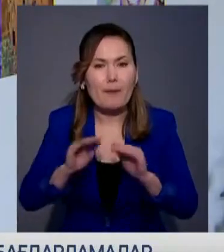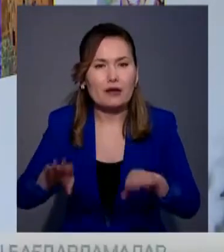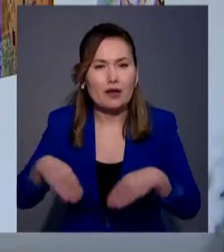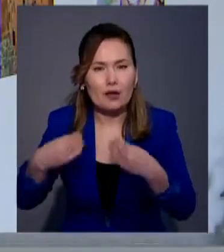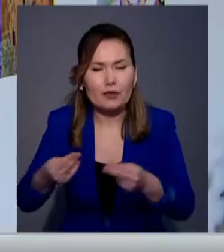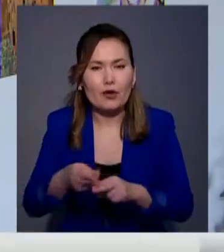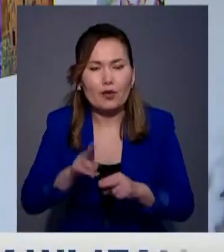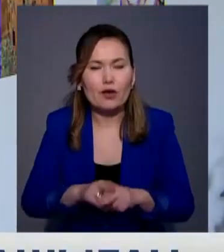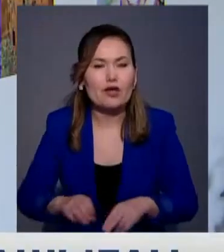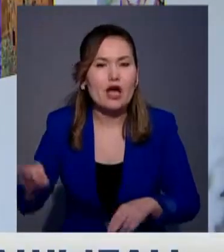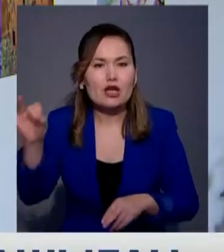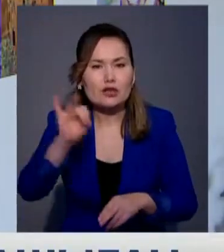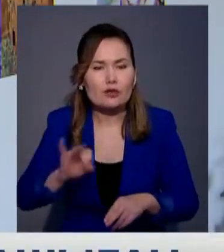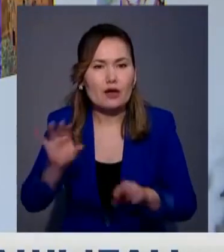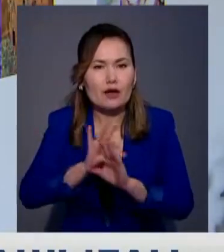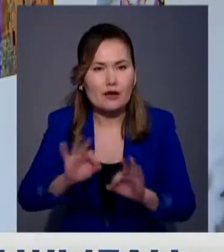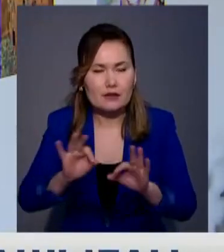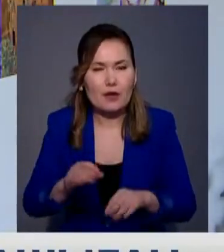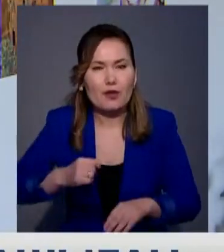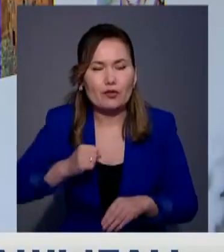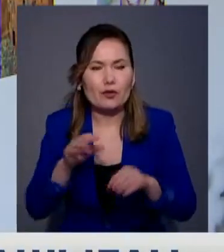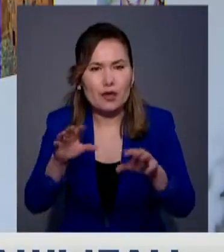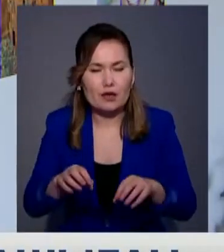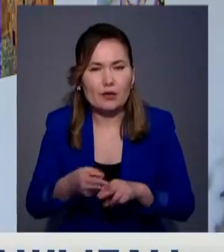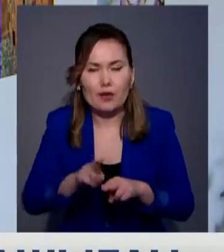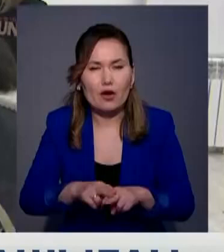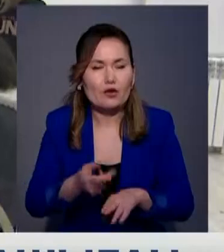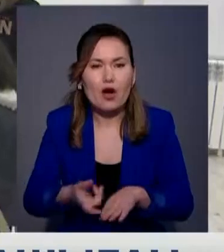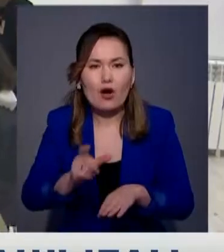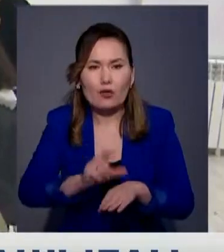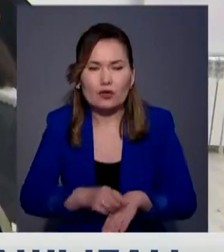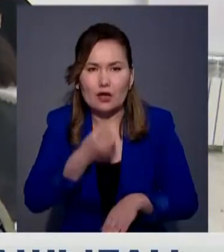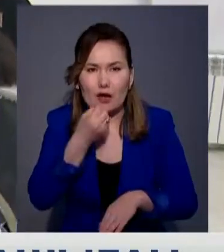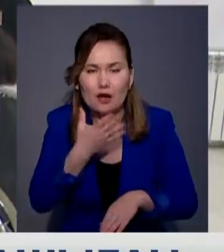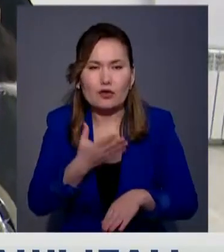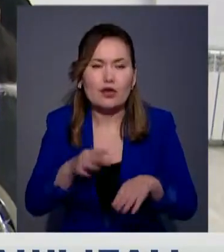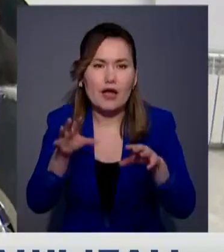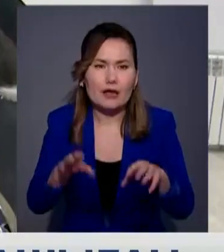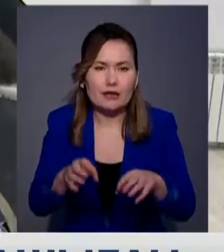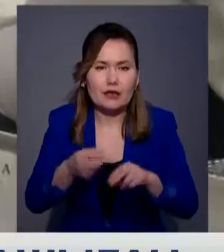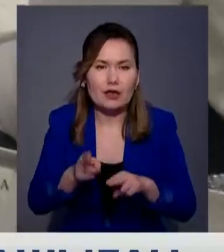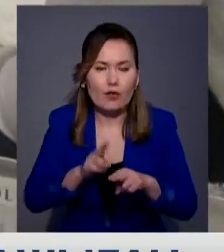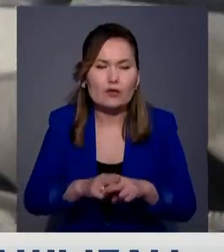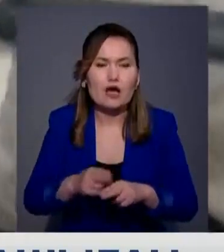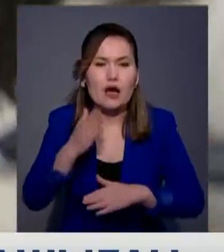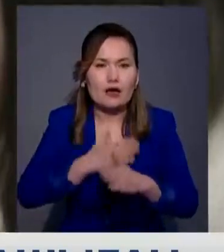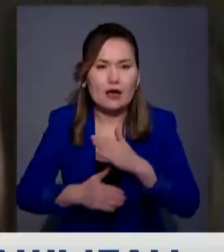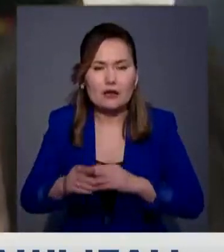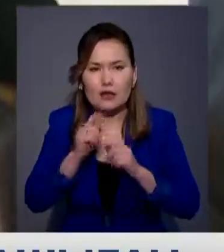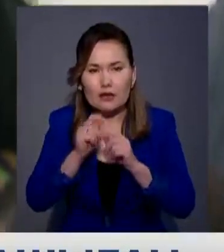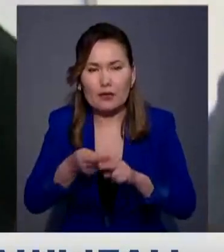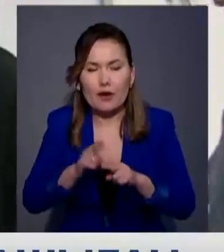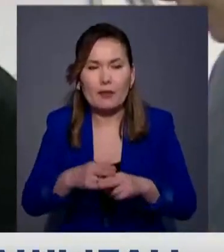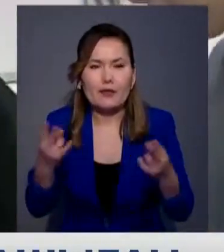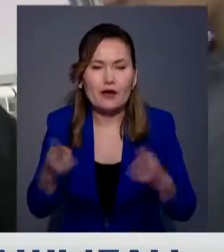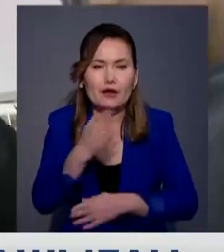кез келген уақытта өмірді өзгертіп, өзгелерге пайда келетін, қуантатын жолды таңдауға болатын түсінеді. Ерекше қажеттілік бар